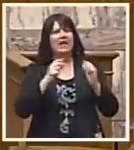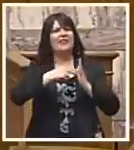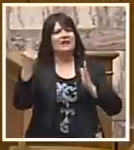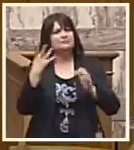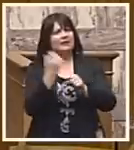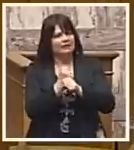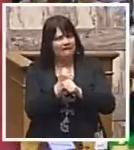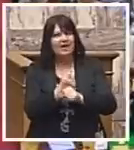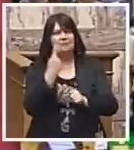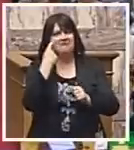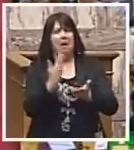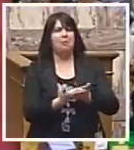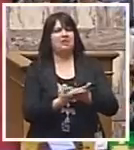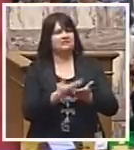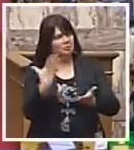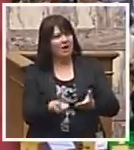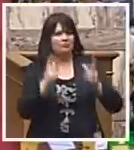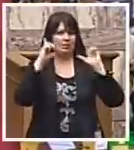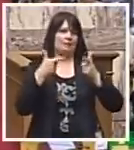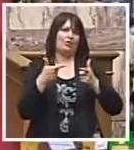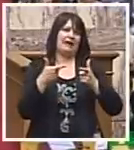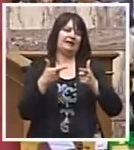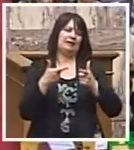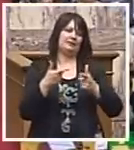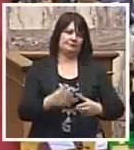που κατακτήθηκαν πραγματικά με αγώνα.